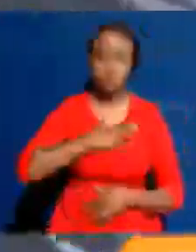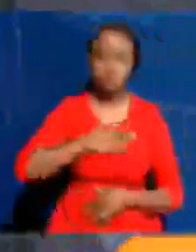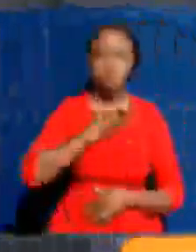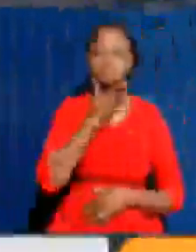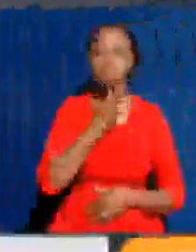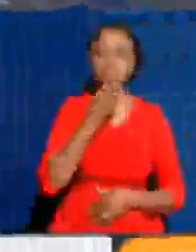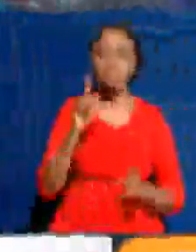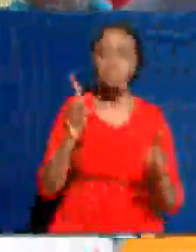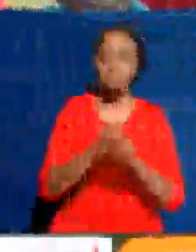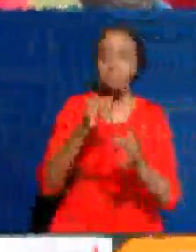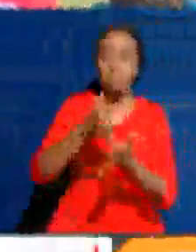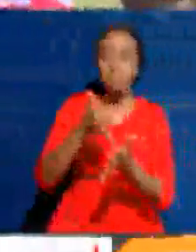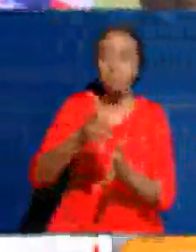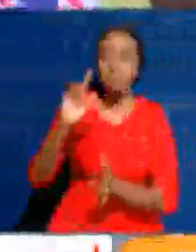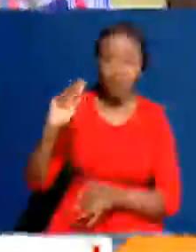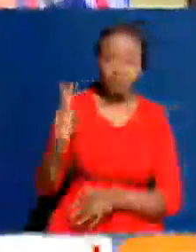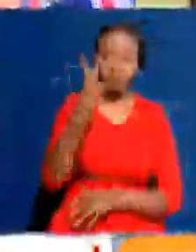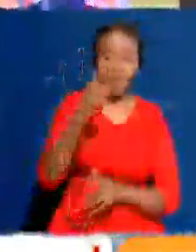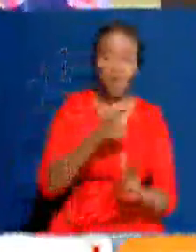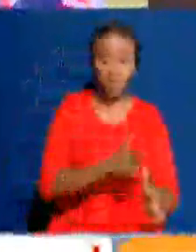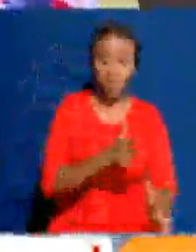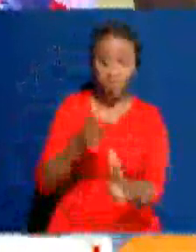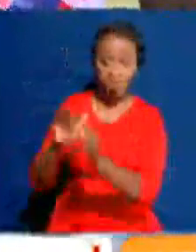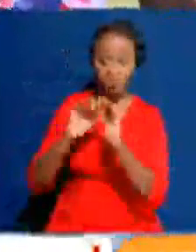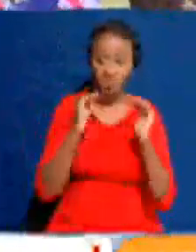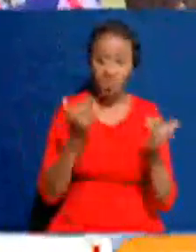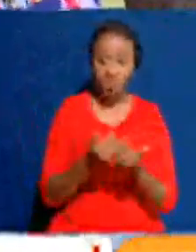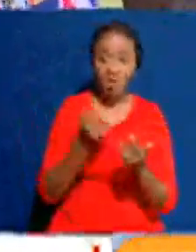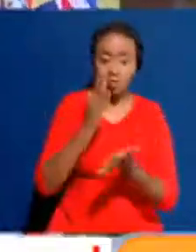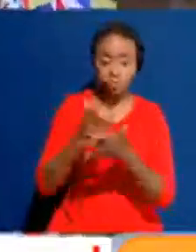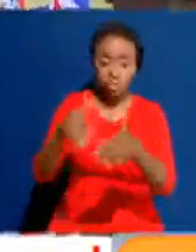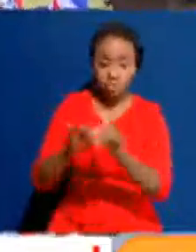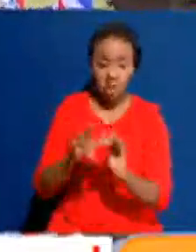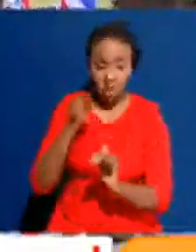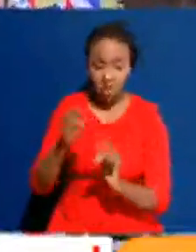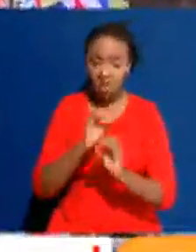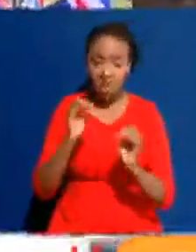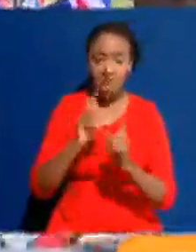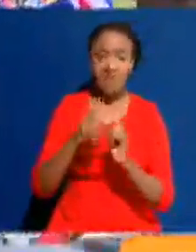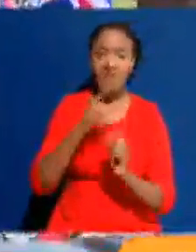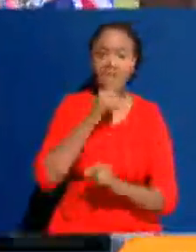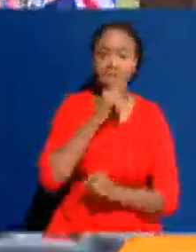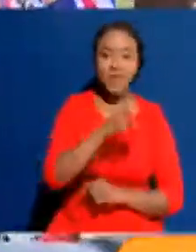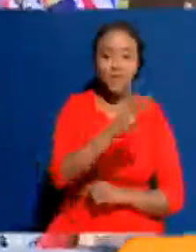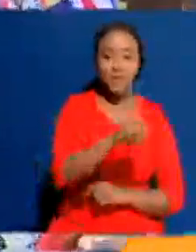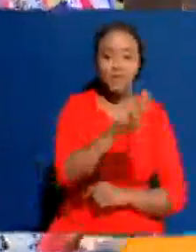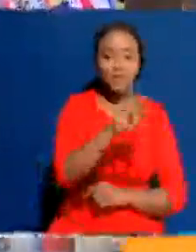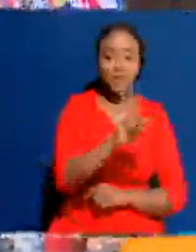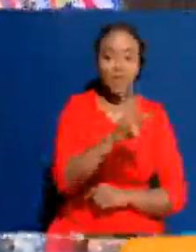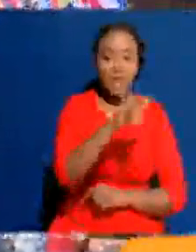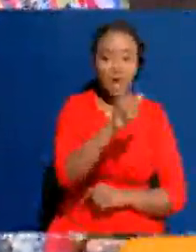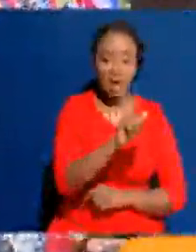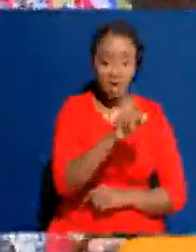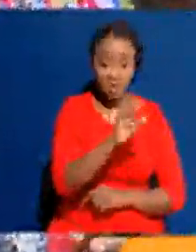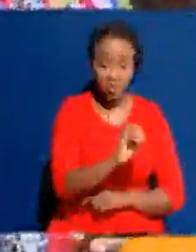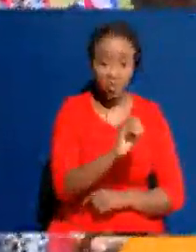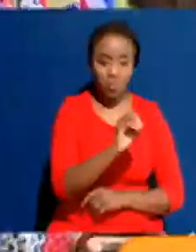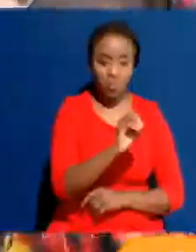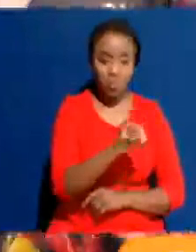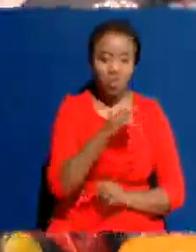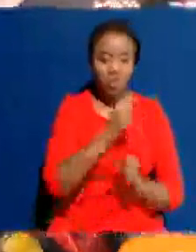alikuwa kwa Second World War. Ingawa hakuzikwa hapa, lakini kuna mzee Mnyao ambaye alizikwa hapa. Na alikuwa mkaaji